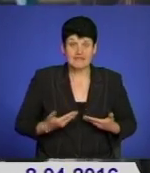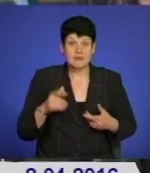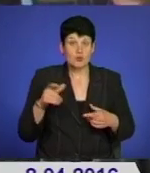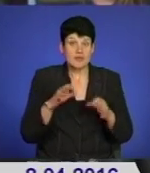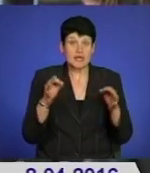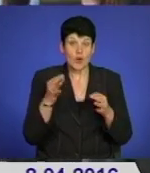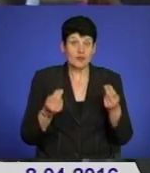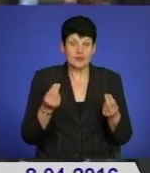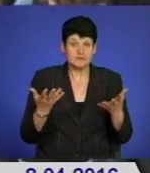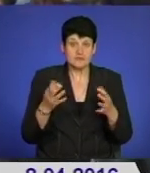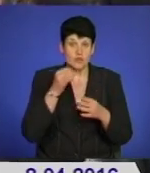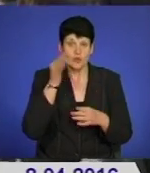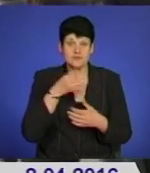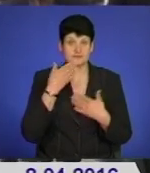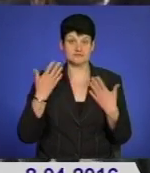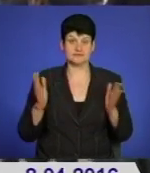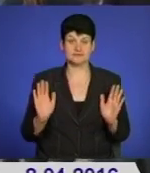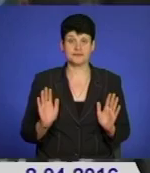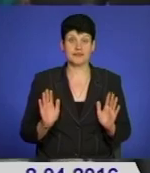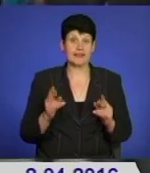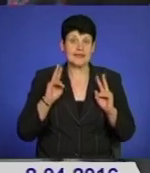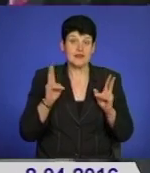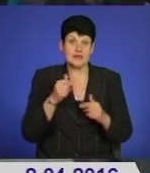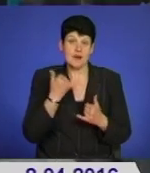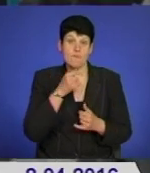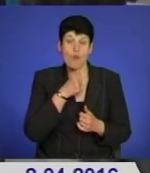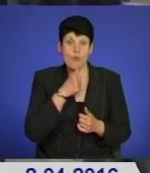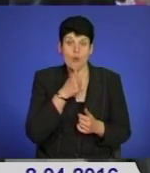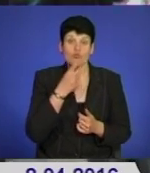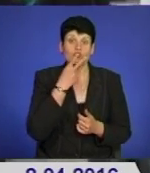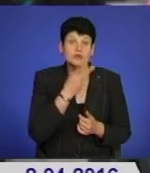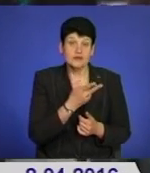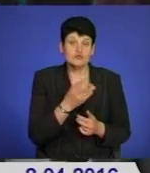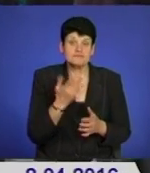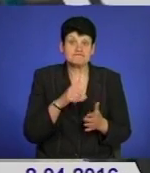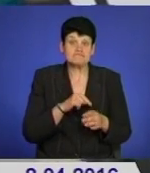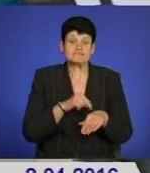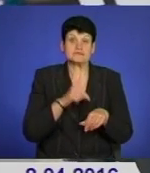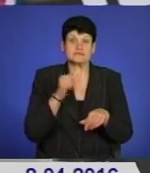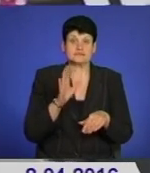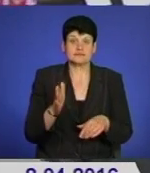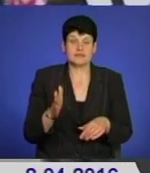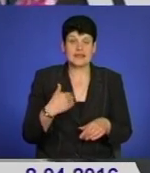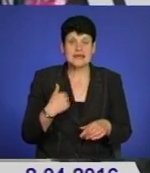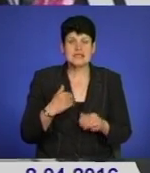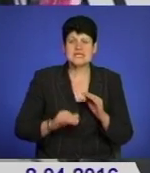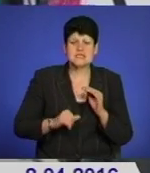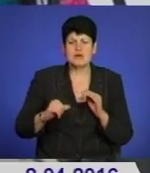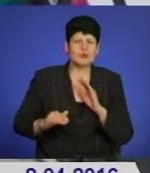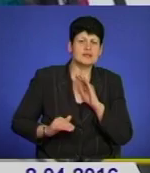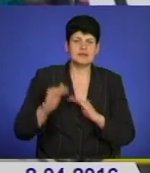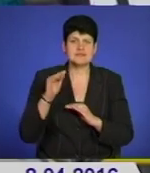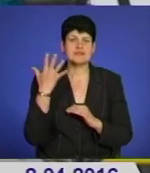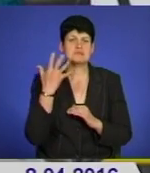грав, ніколи такого досвіду не було. Ну, не знаю, зараз попробую, подивлюся, які емоції будуть. Я займаюся з самого дитинства, з 5